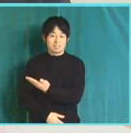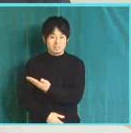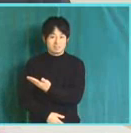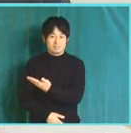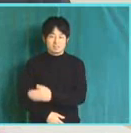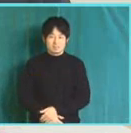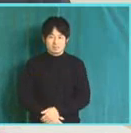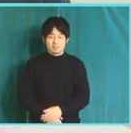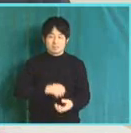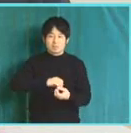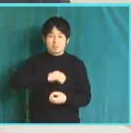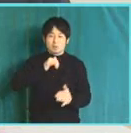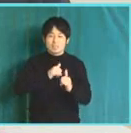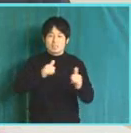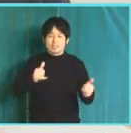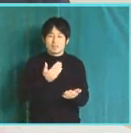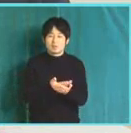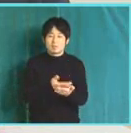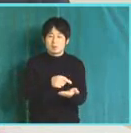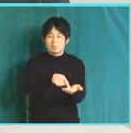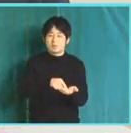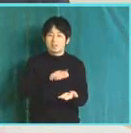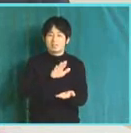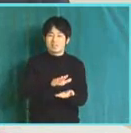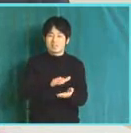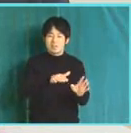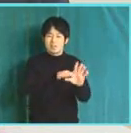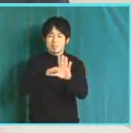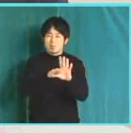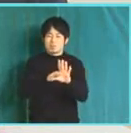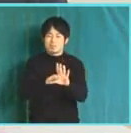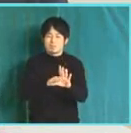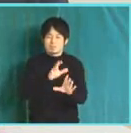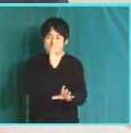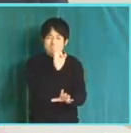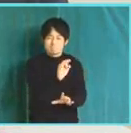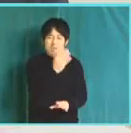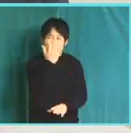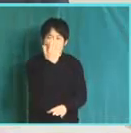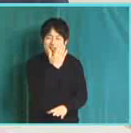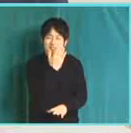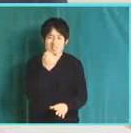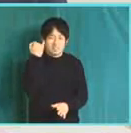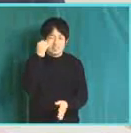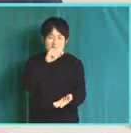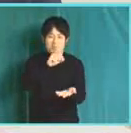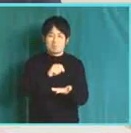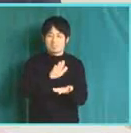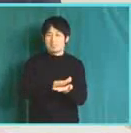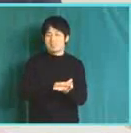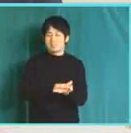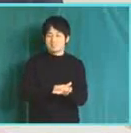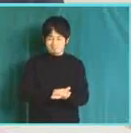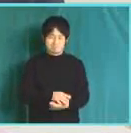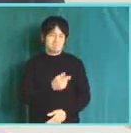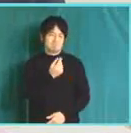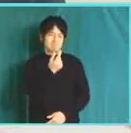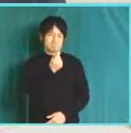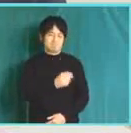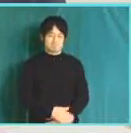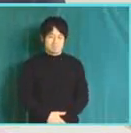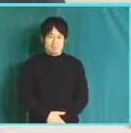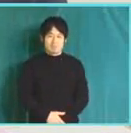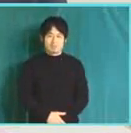れども、ご年配の方などにはちょっとちっちゃいなっていうお声もあったそうですね。 はい、小さくて見づらいという声がありました